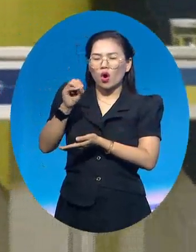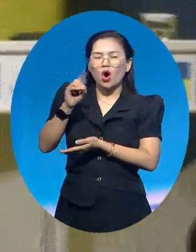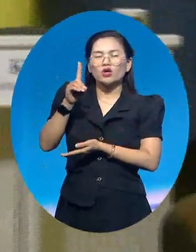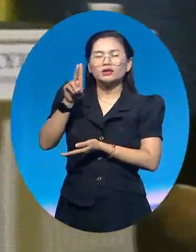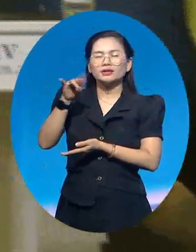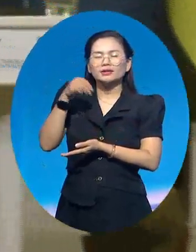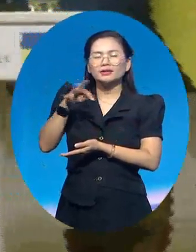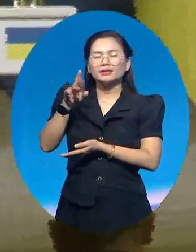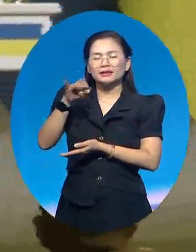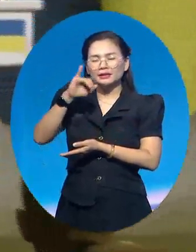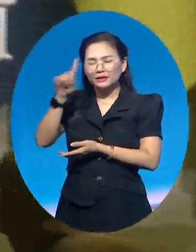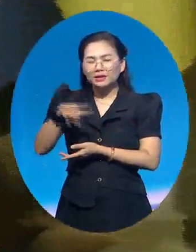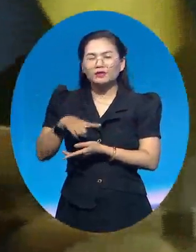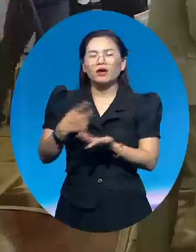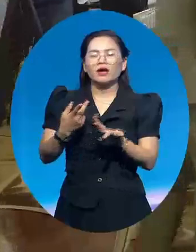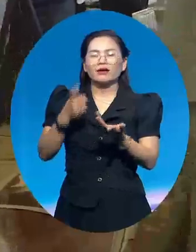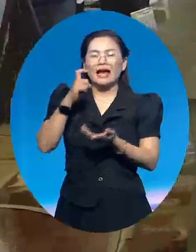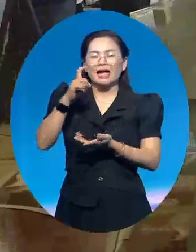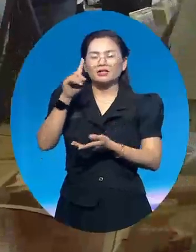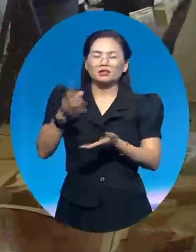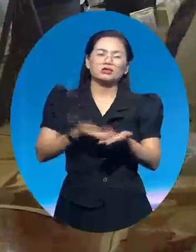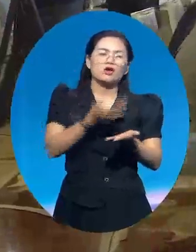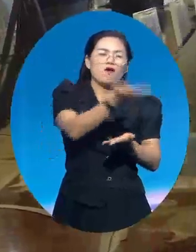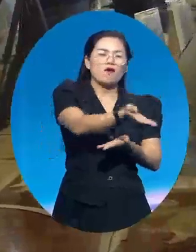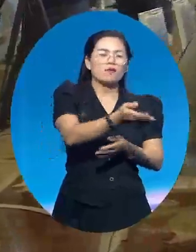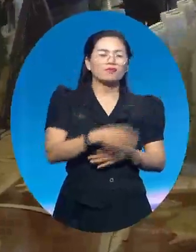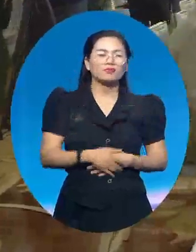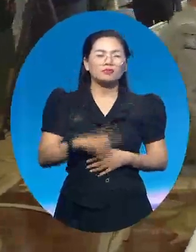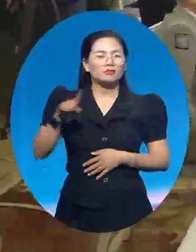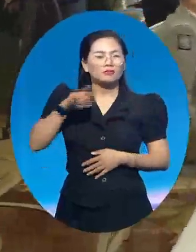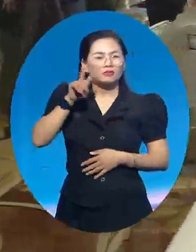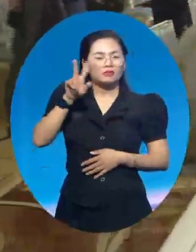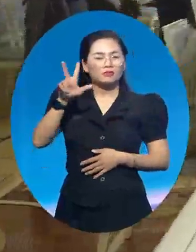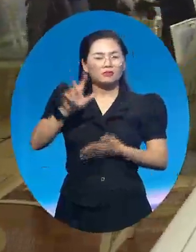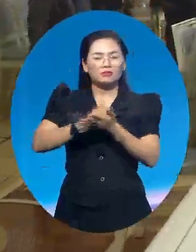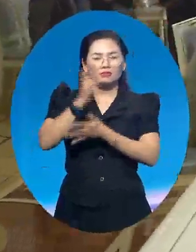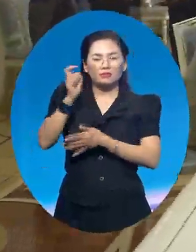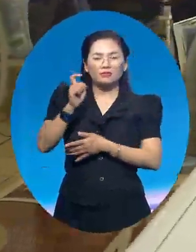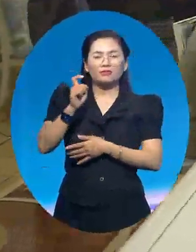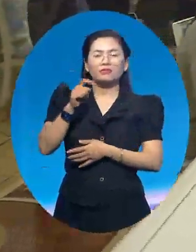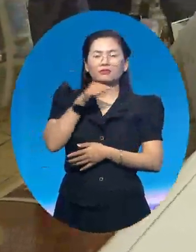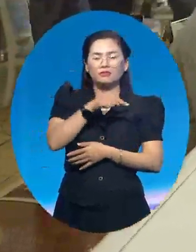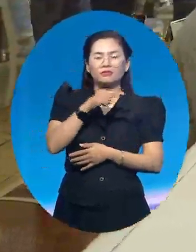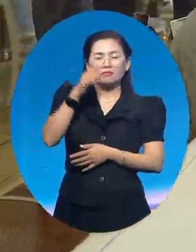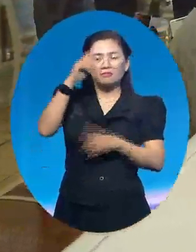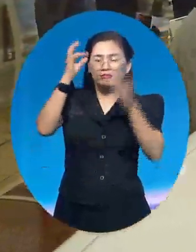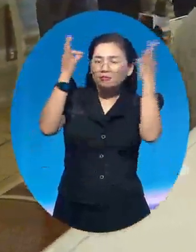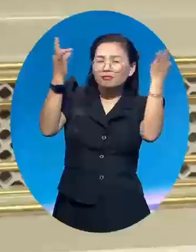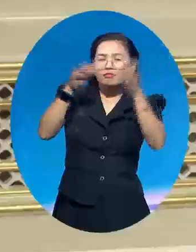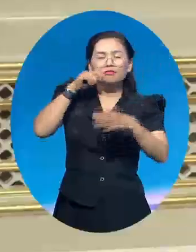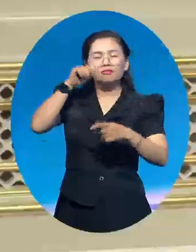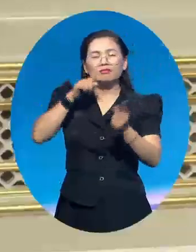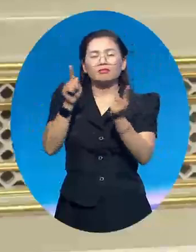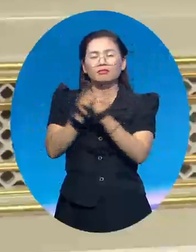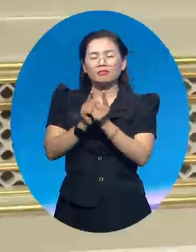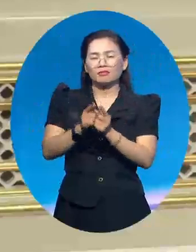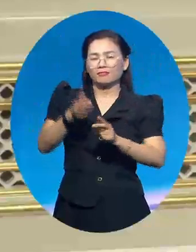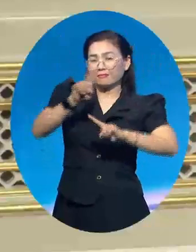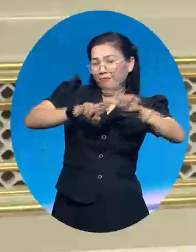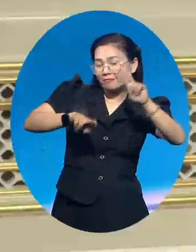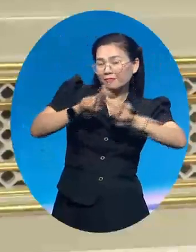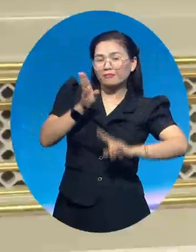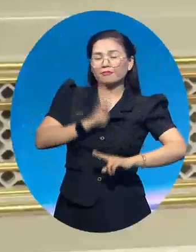tục cung cấp đạn dược cho Kiev. Cũng trong ngày 28 tháng 9 tại Kiev, Tổng thống Ukraine đã gặp Bộ trưởng Quốc phòng Pháp